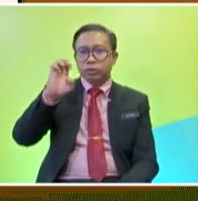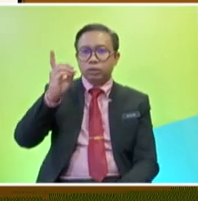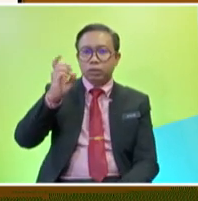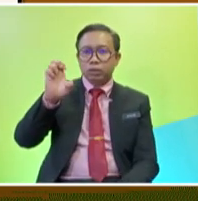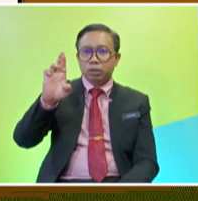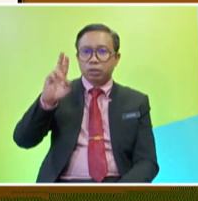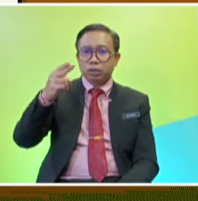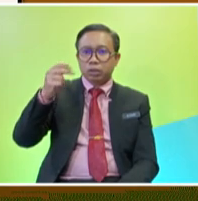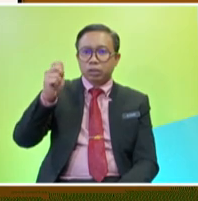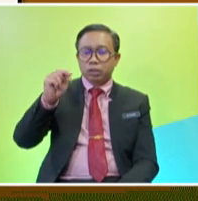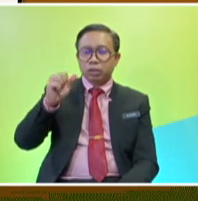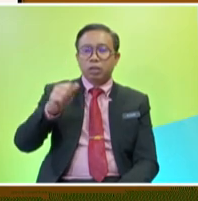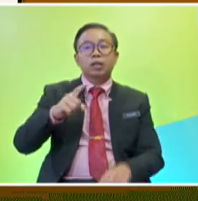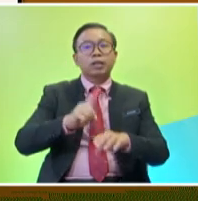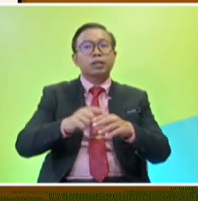kawasan